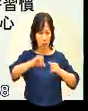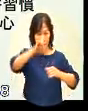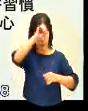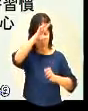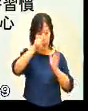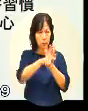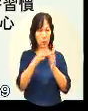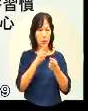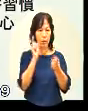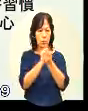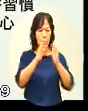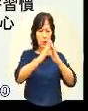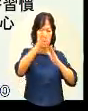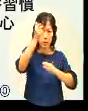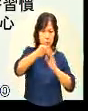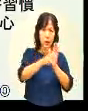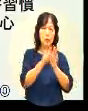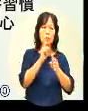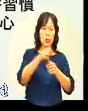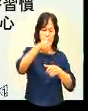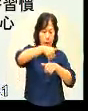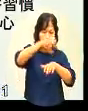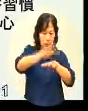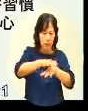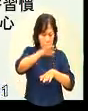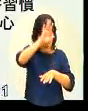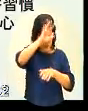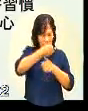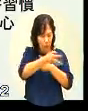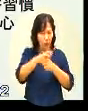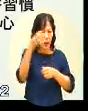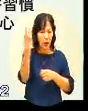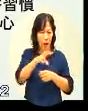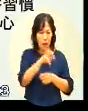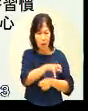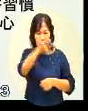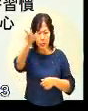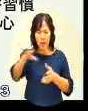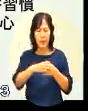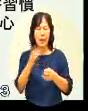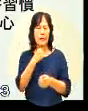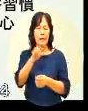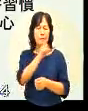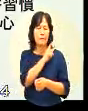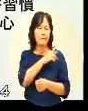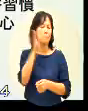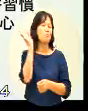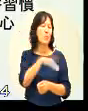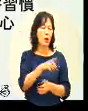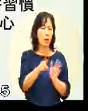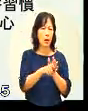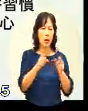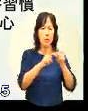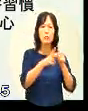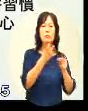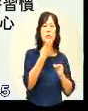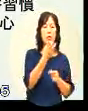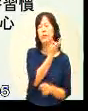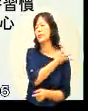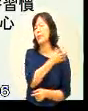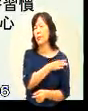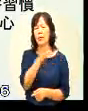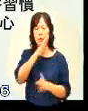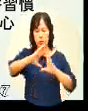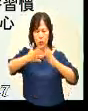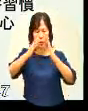来跟市长说登革热这么严重你还出国，根本是自己打嘴巴，你中央都不管地方，这个是国家的问